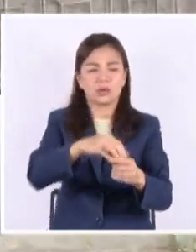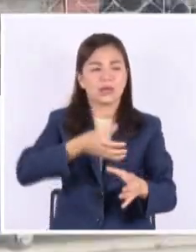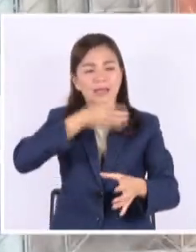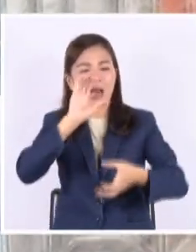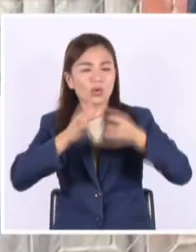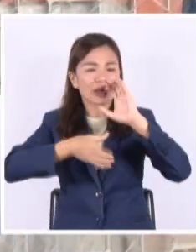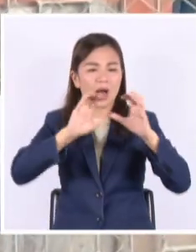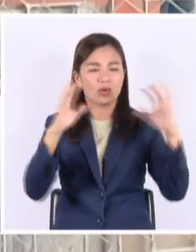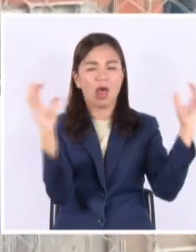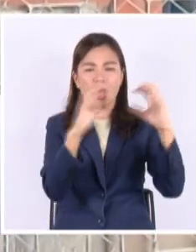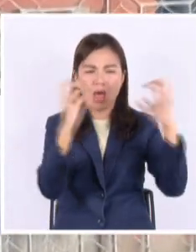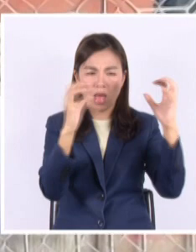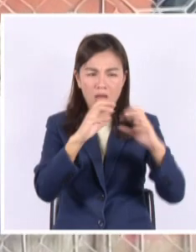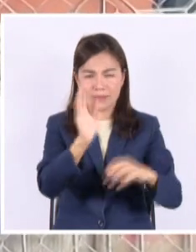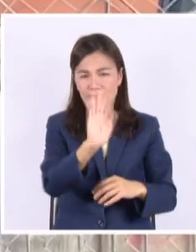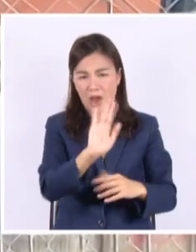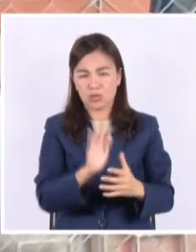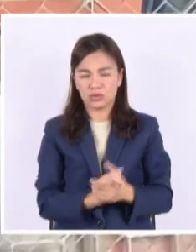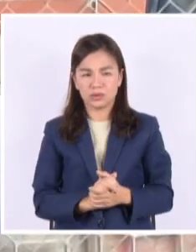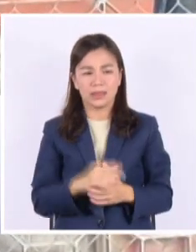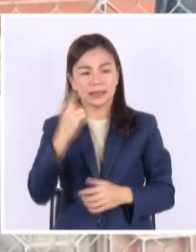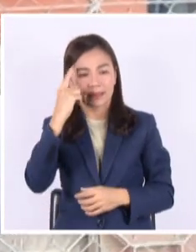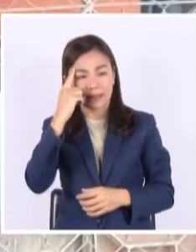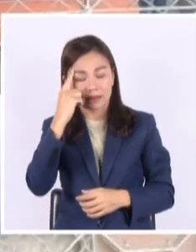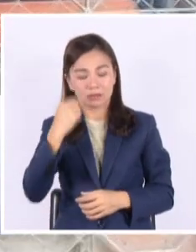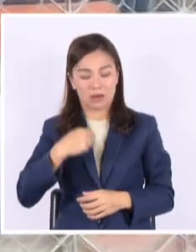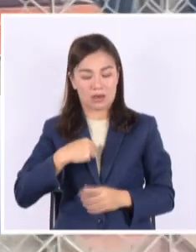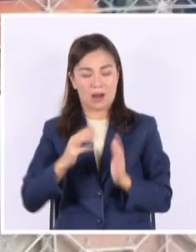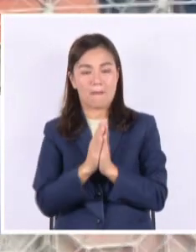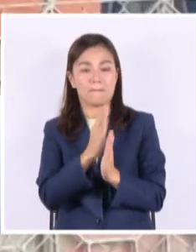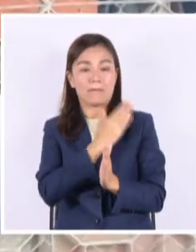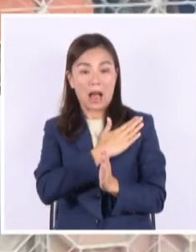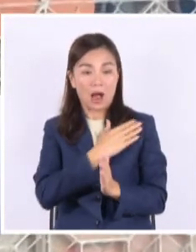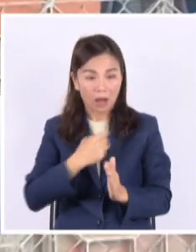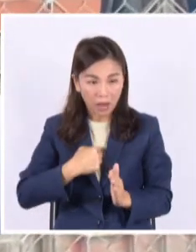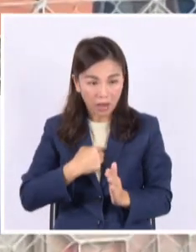าะกับพระในวัดอีกคือยังคิดว่าตัวเองเป็นพระอยู่ว่างั้นนะฮะ